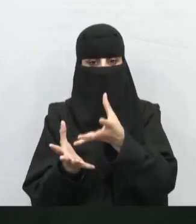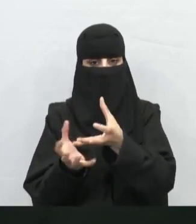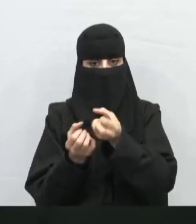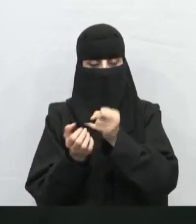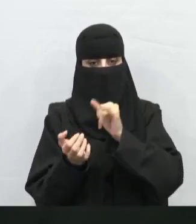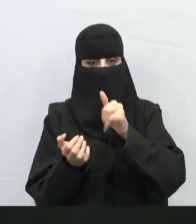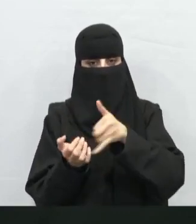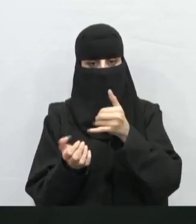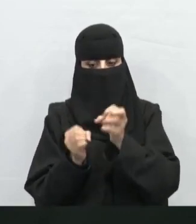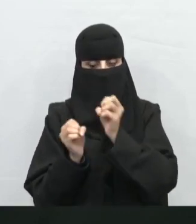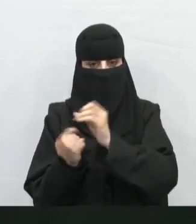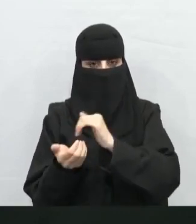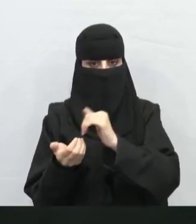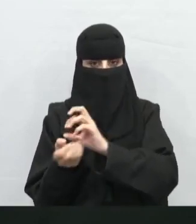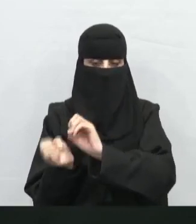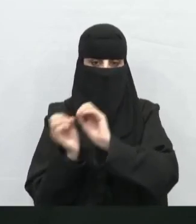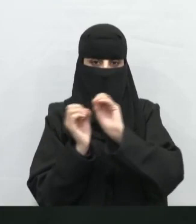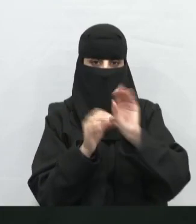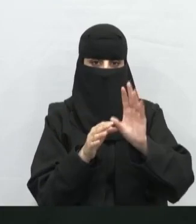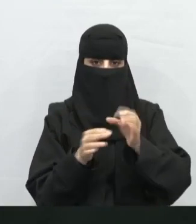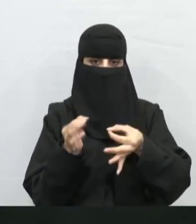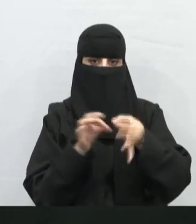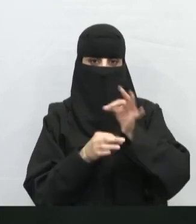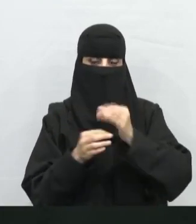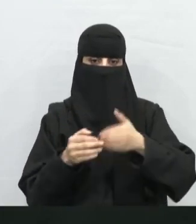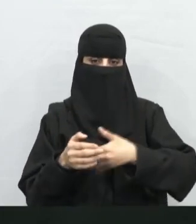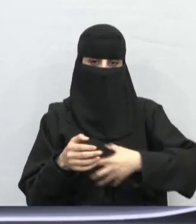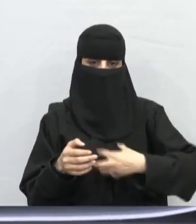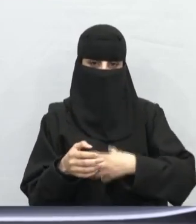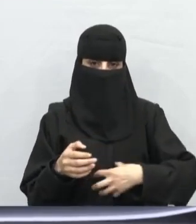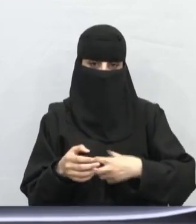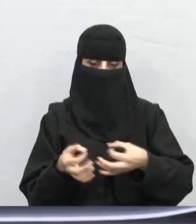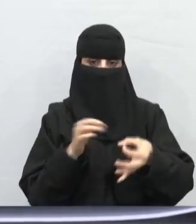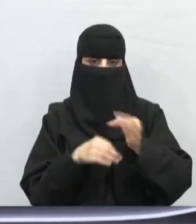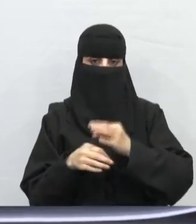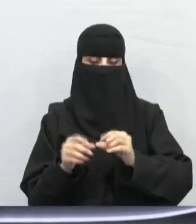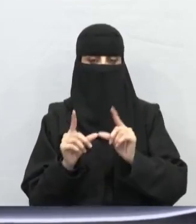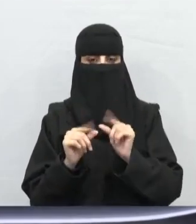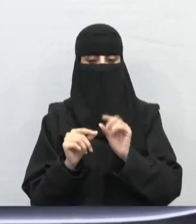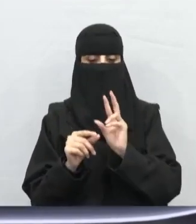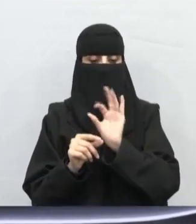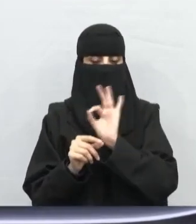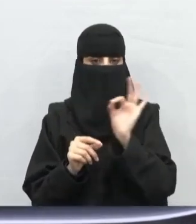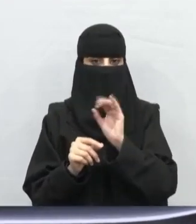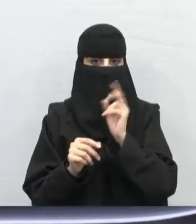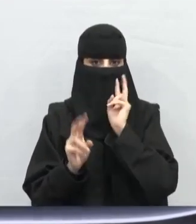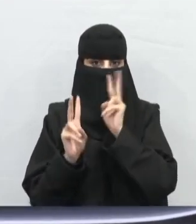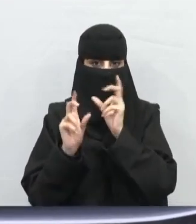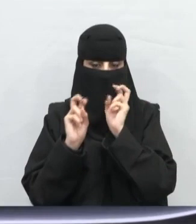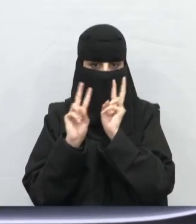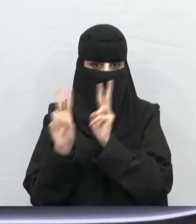هذا العسل عند زيارته للمريض عند زيارته